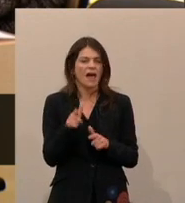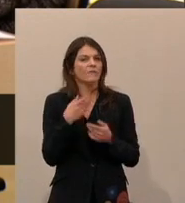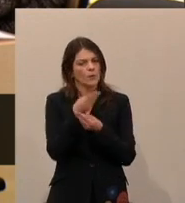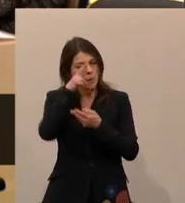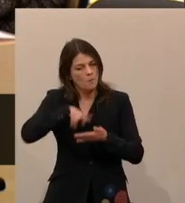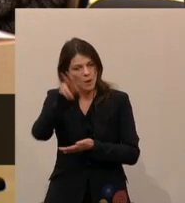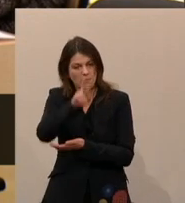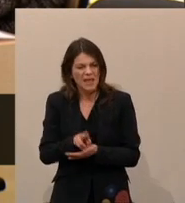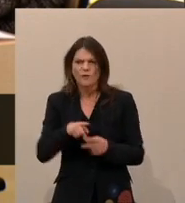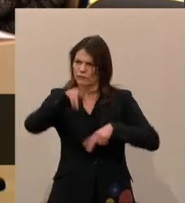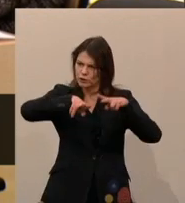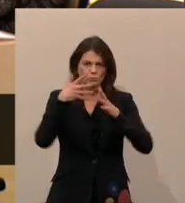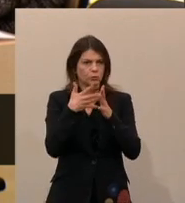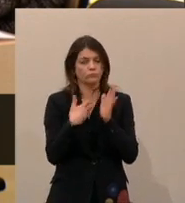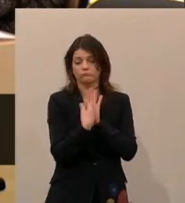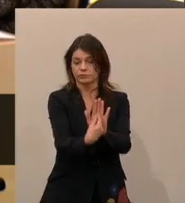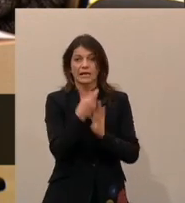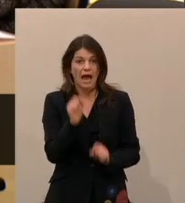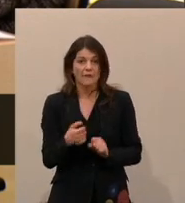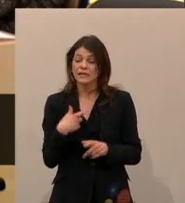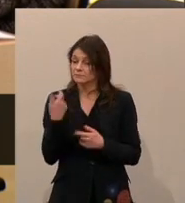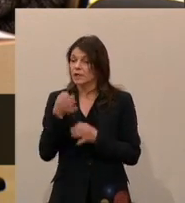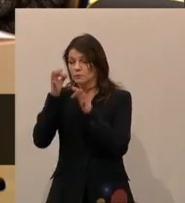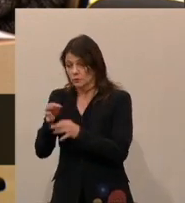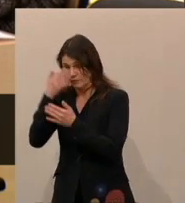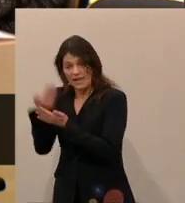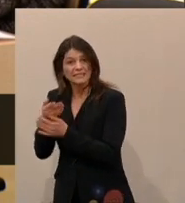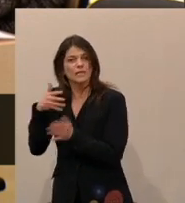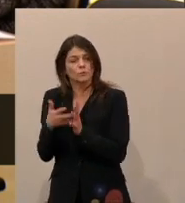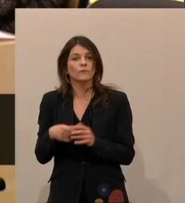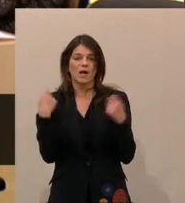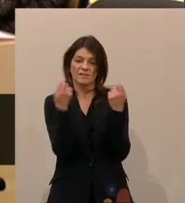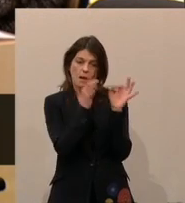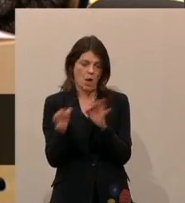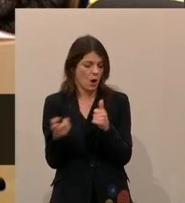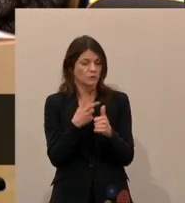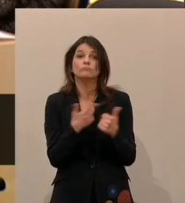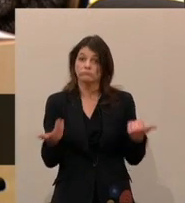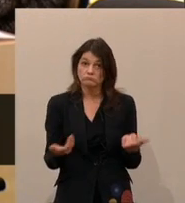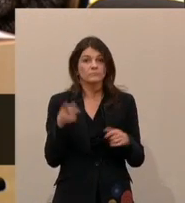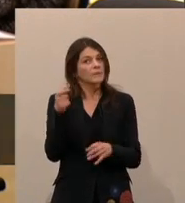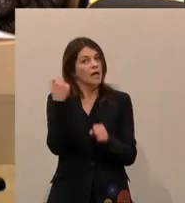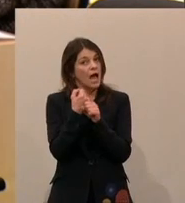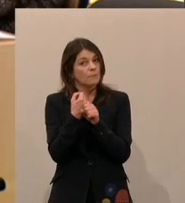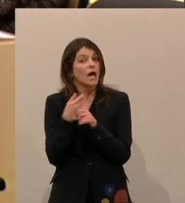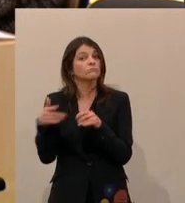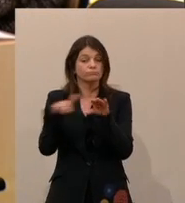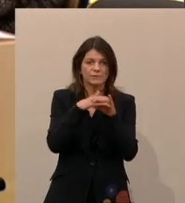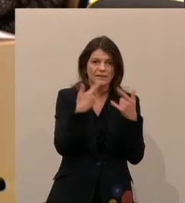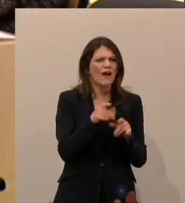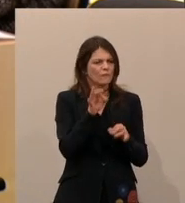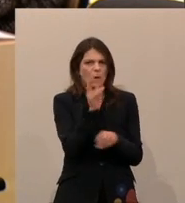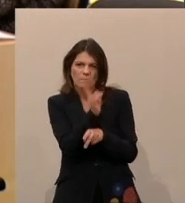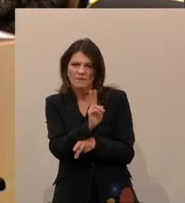der unterschiedlichen Überprüfungen geben. Erstens Zuverlässigkeitsprüfung nach der Gewerbeordnung. Welche Tätigkeiten zum Bewachungsgewerbe